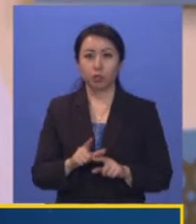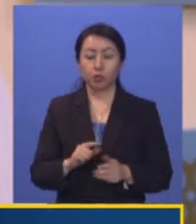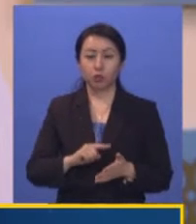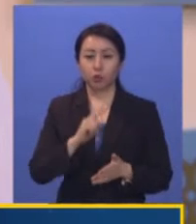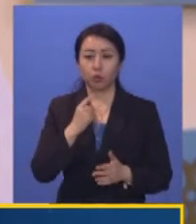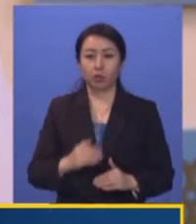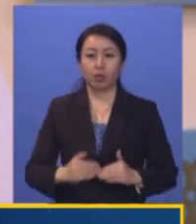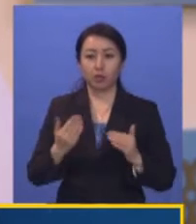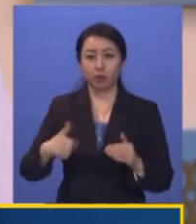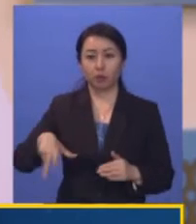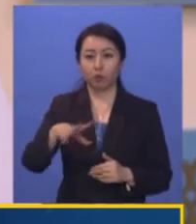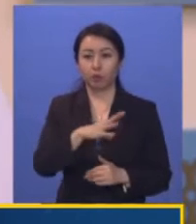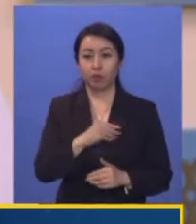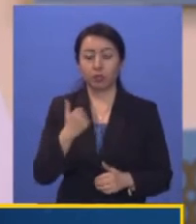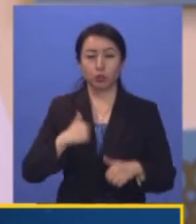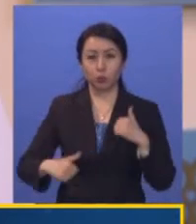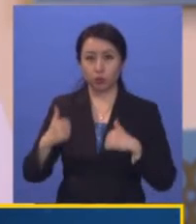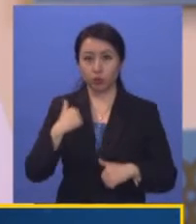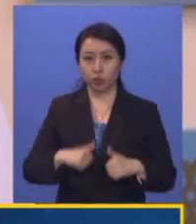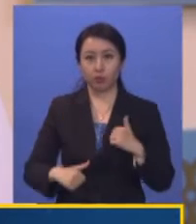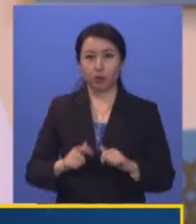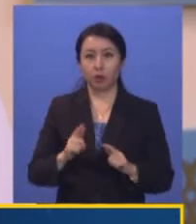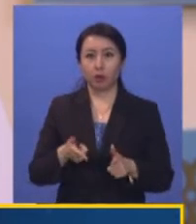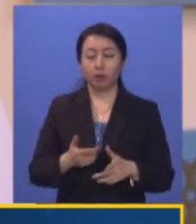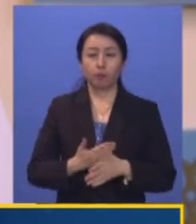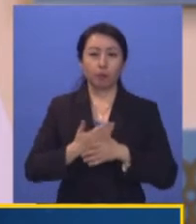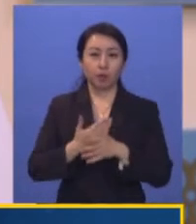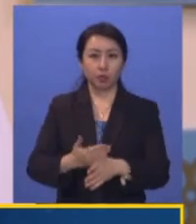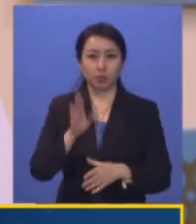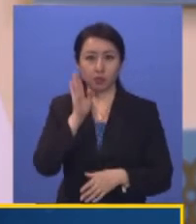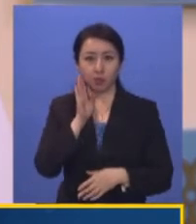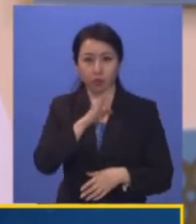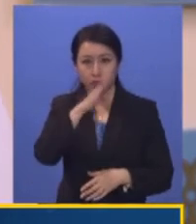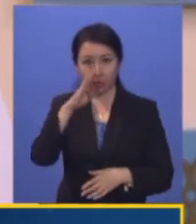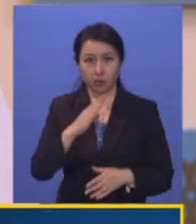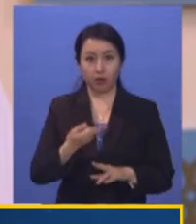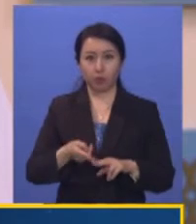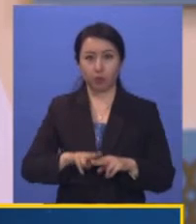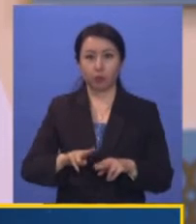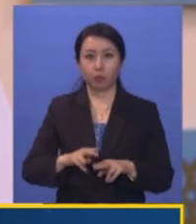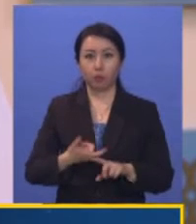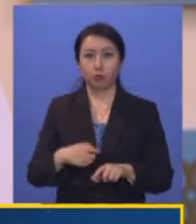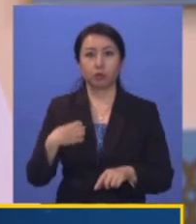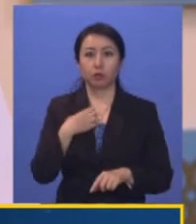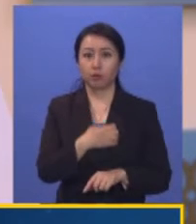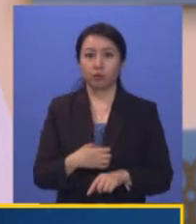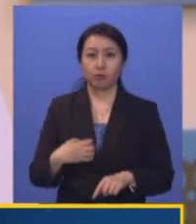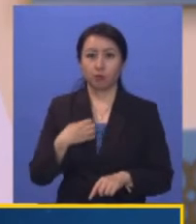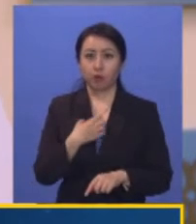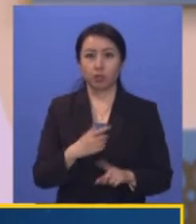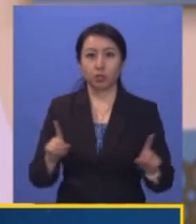своими педагогами. Конечно же, при поддержке родителей. Поэтому очень важно сегодня, чтобы у них